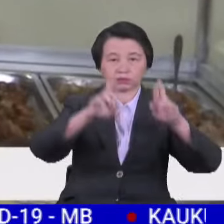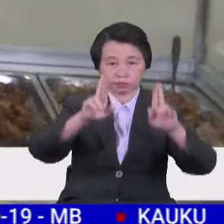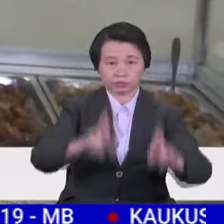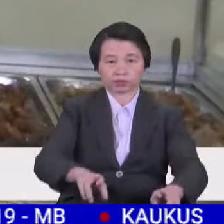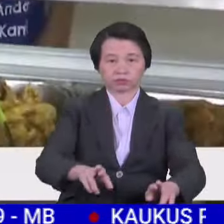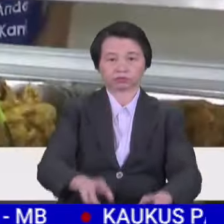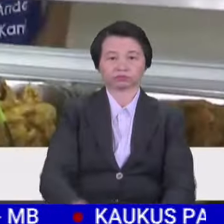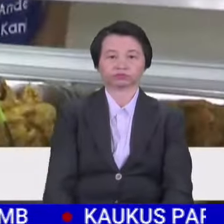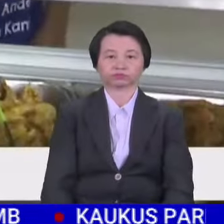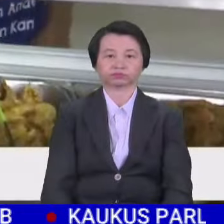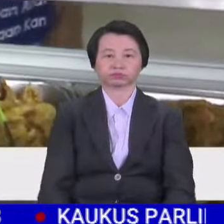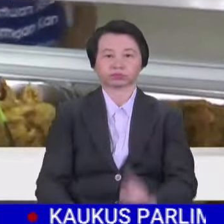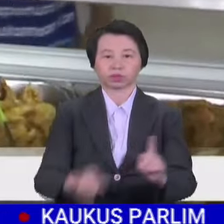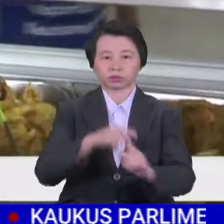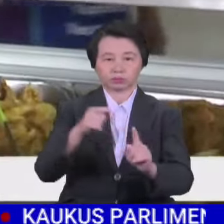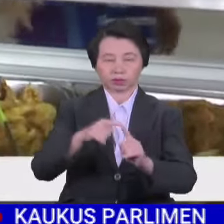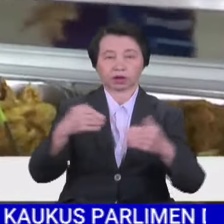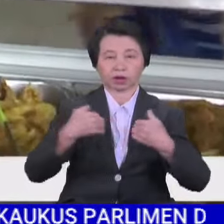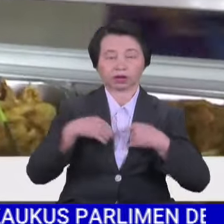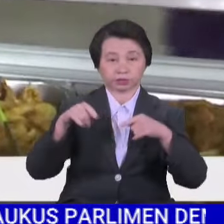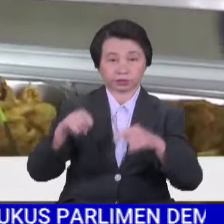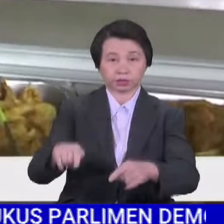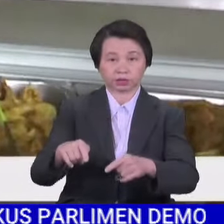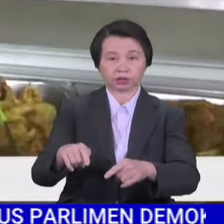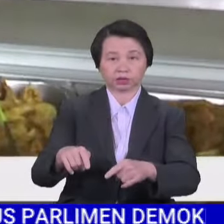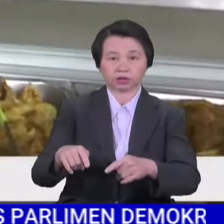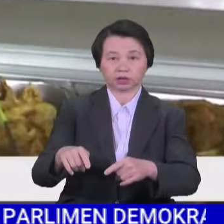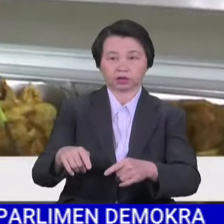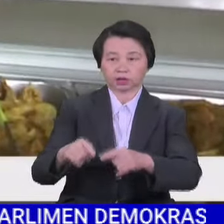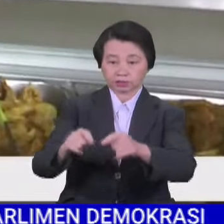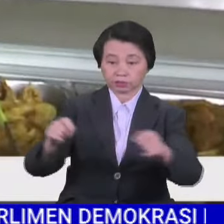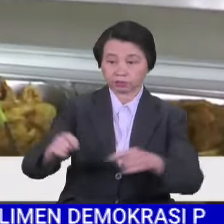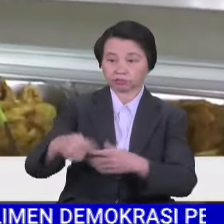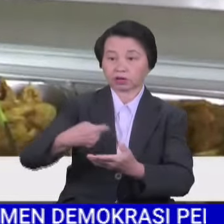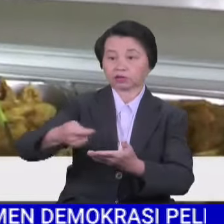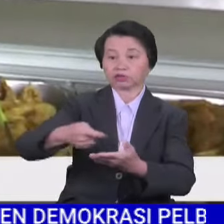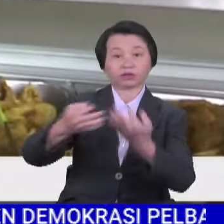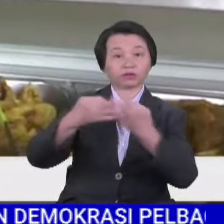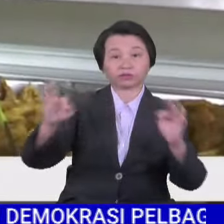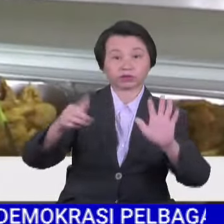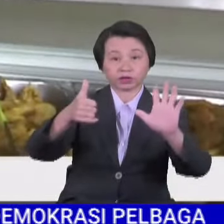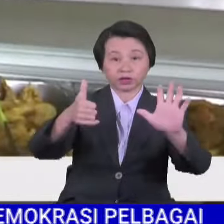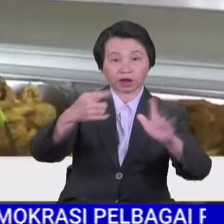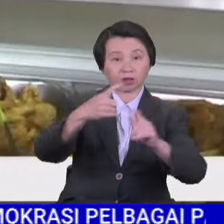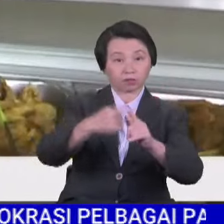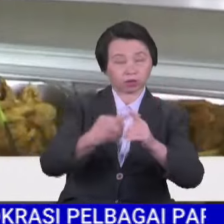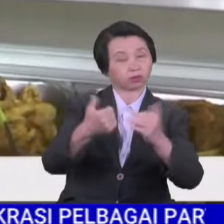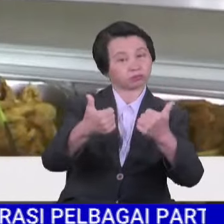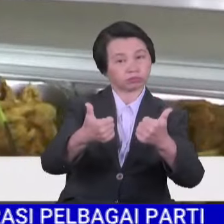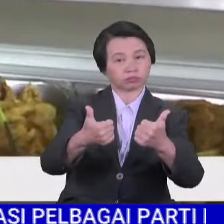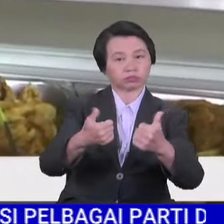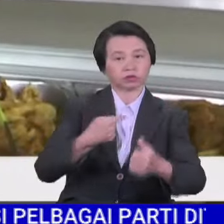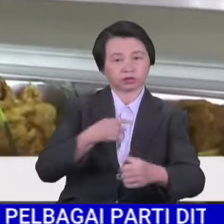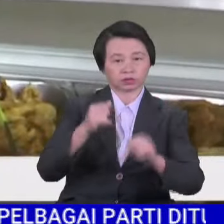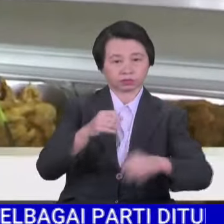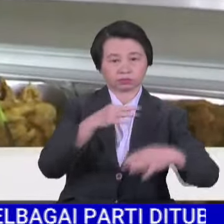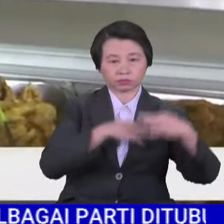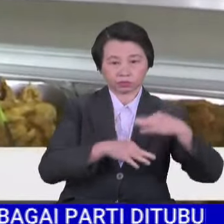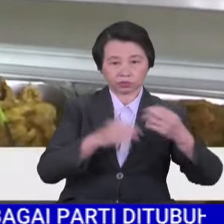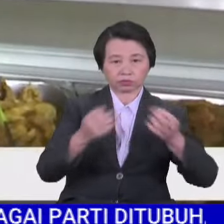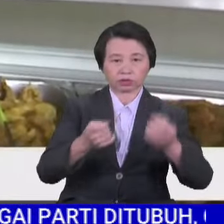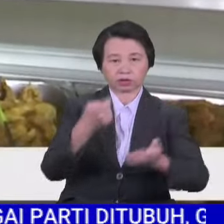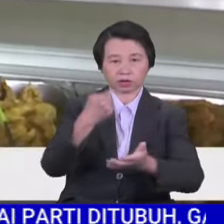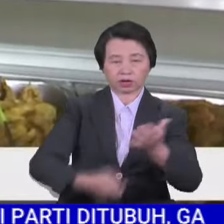bila adanya ah inisiatif ini ini merupakan satu berita baik buat Raja pelajar dan sebutkan kenampakan